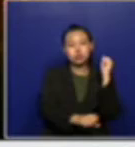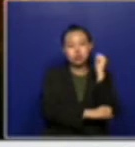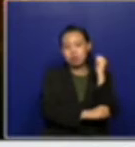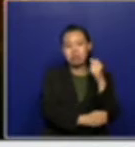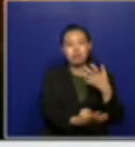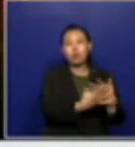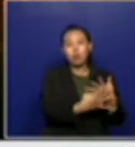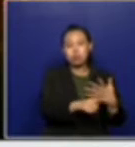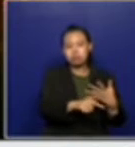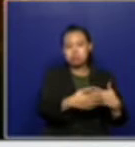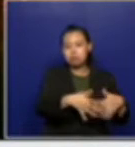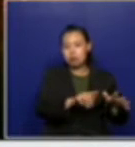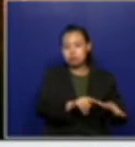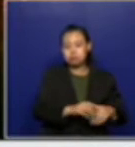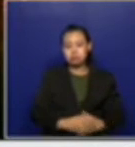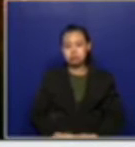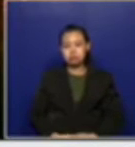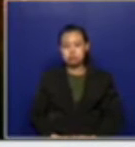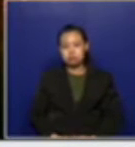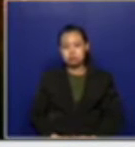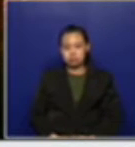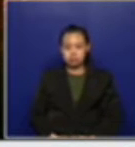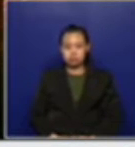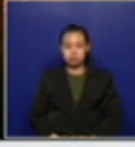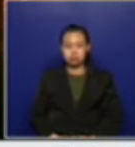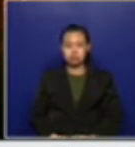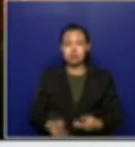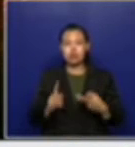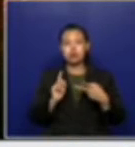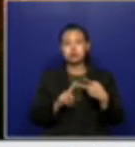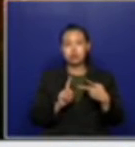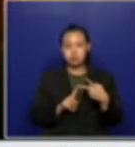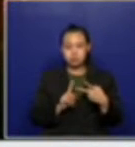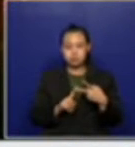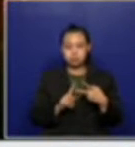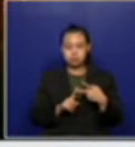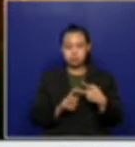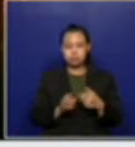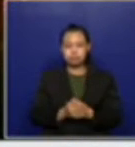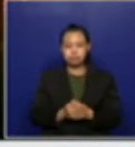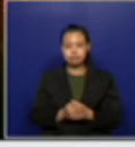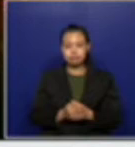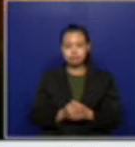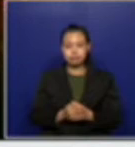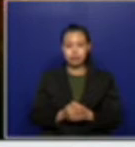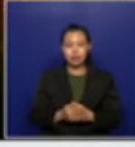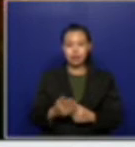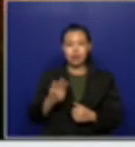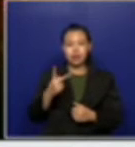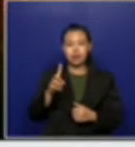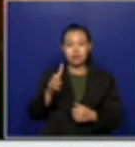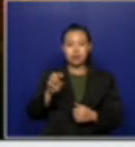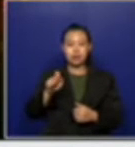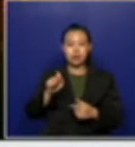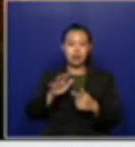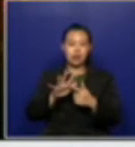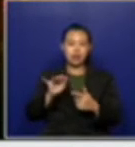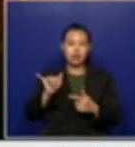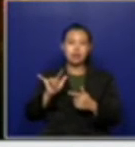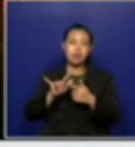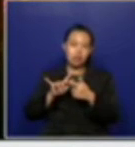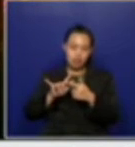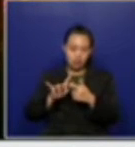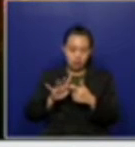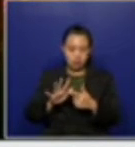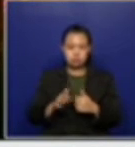ารพครับข้อที่2การปรับปรุงระบบการสอบสวนคดีอาญาให้มีการตรวจสอบและถ่ว